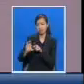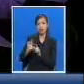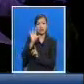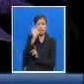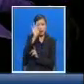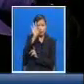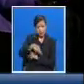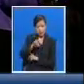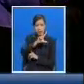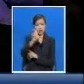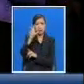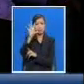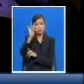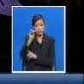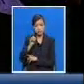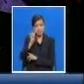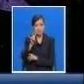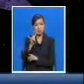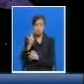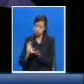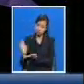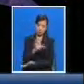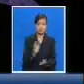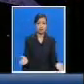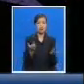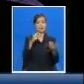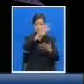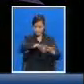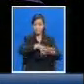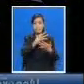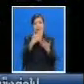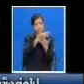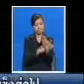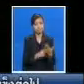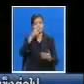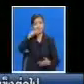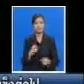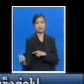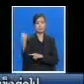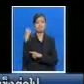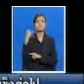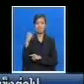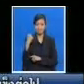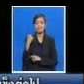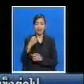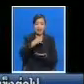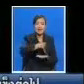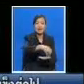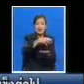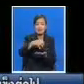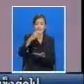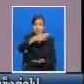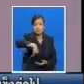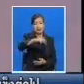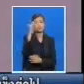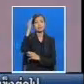9,937 ล้านบาทใน3ปีทั้งหมดนี้คือแผนปฏิบัติการไทยเข้มแข็งที่ขอกราบเรียนต่อพี่น้องประชาชนคนไทยทั้งประเ